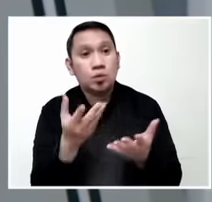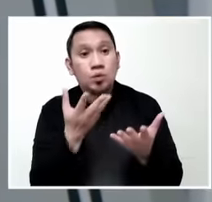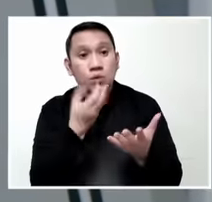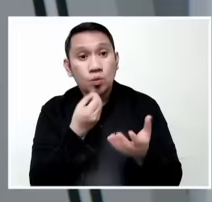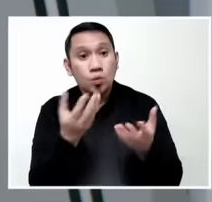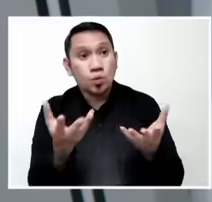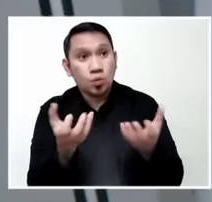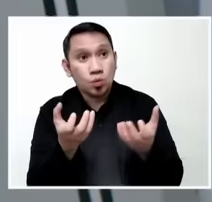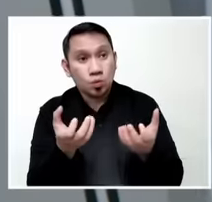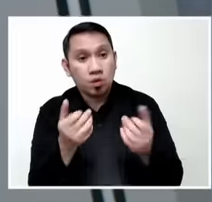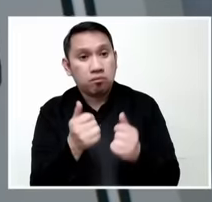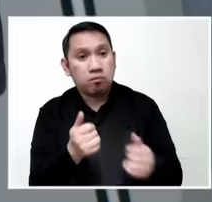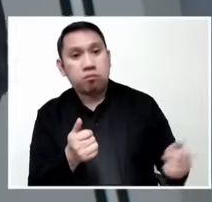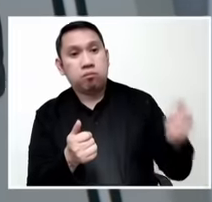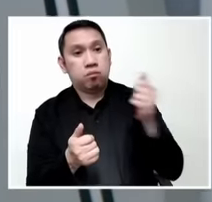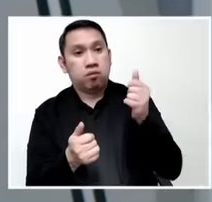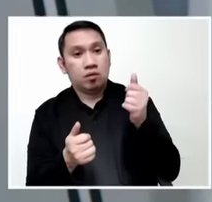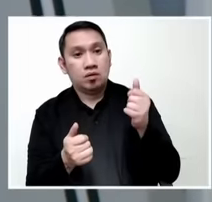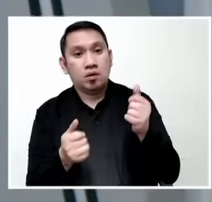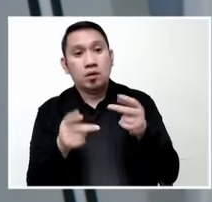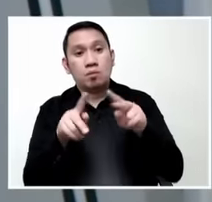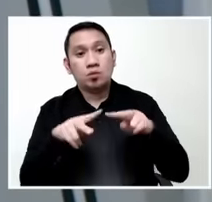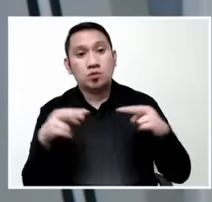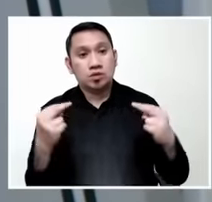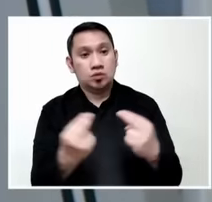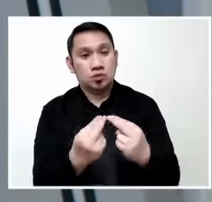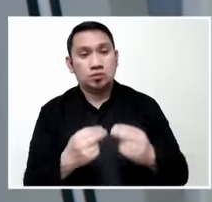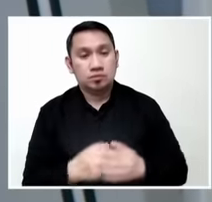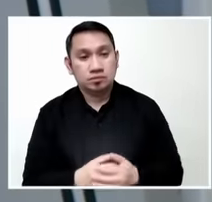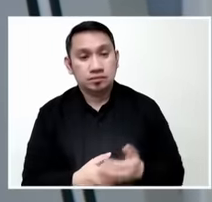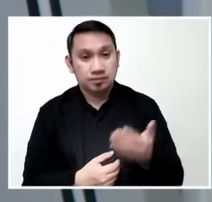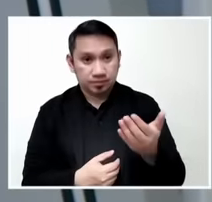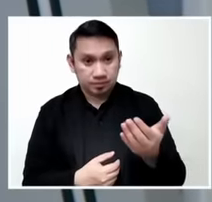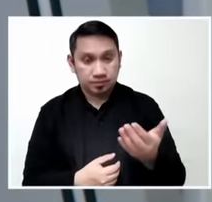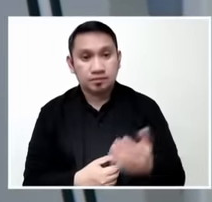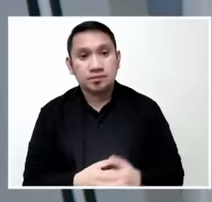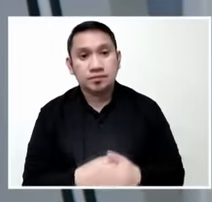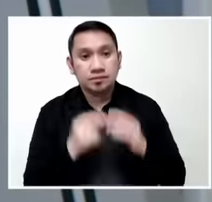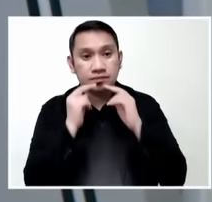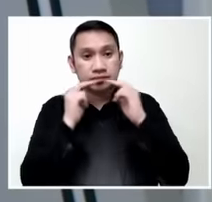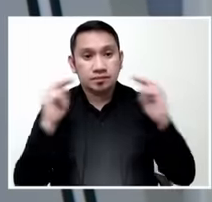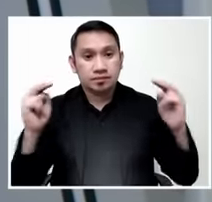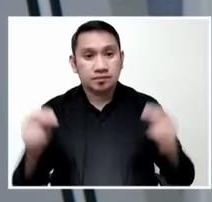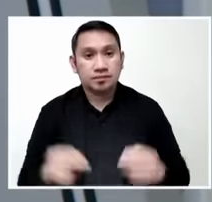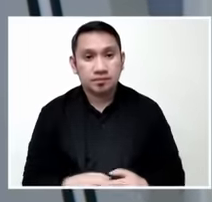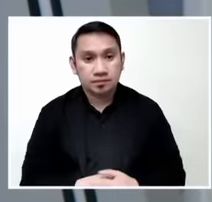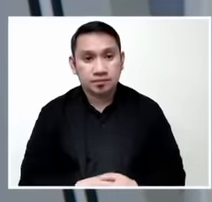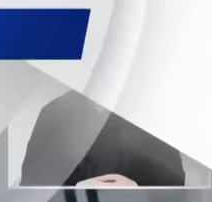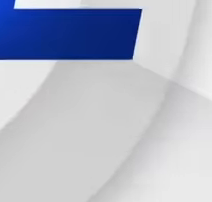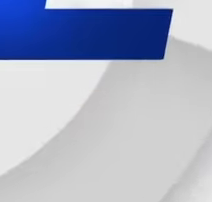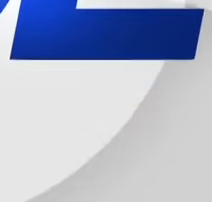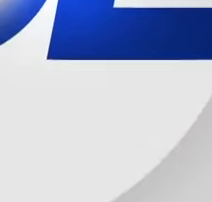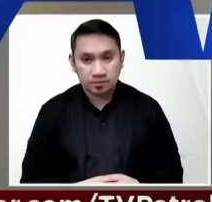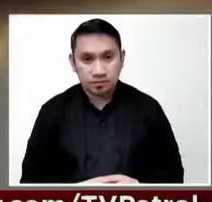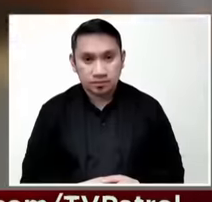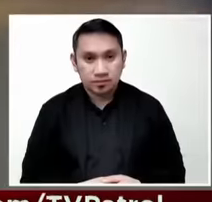ang rango sa naturang ahensya. Nagpa-patrol, Raya Kapulong.